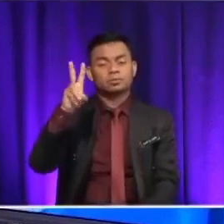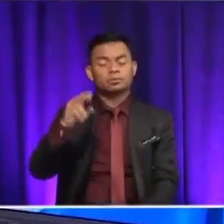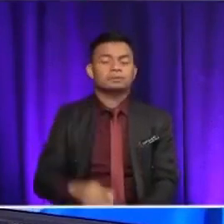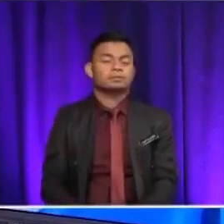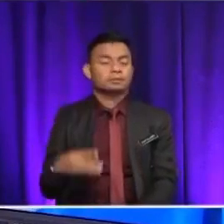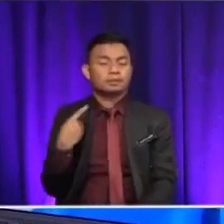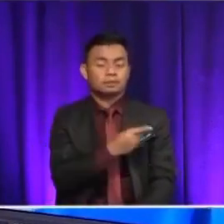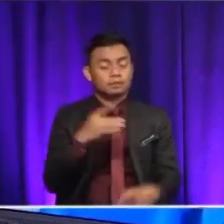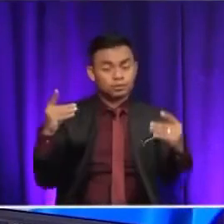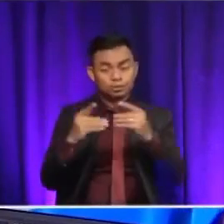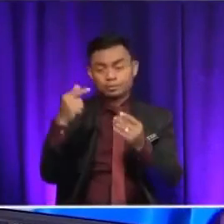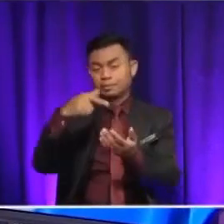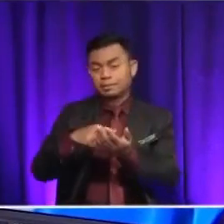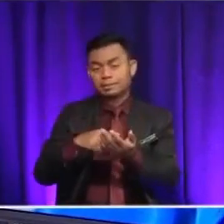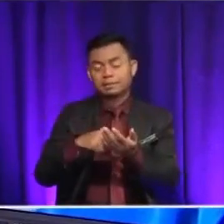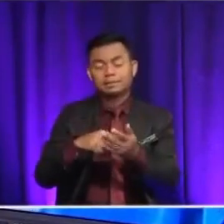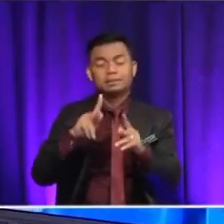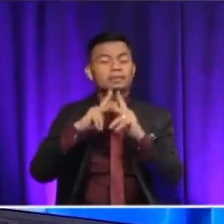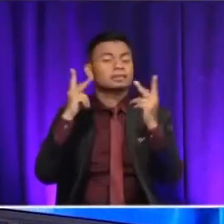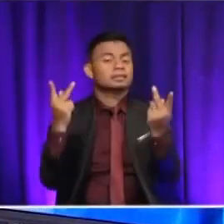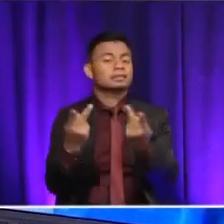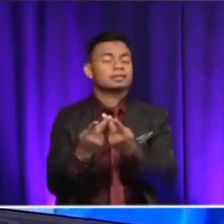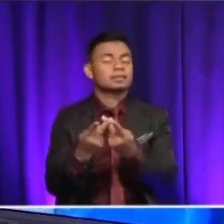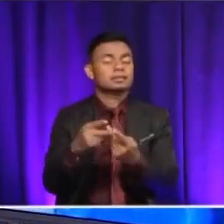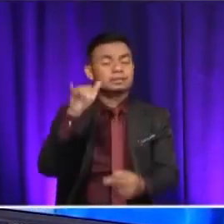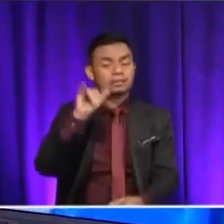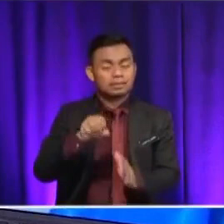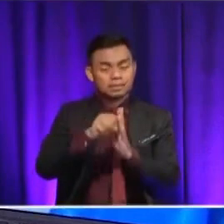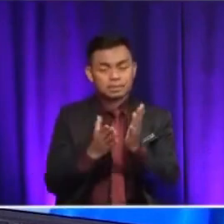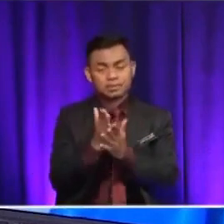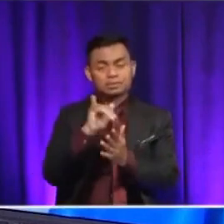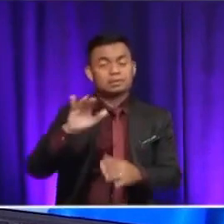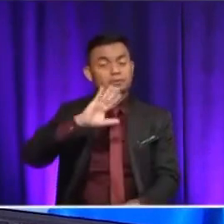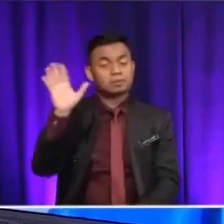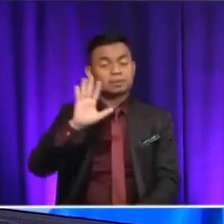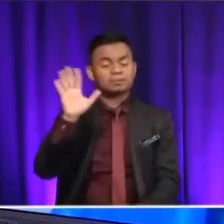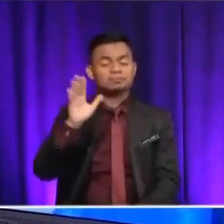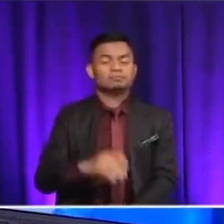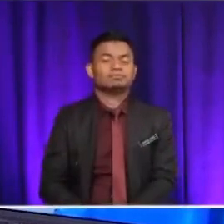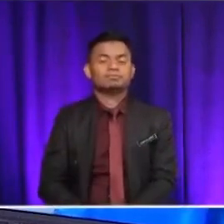kita akan berjumpa lagi di kelas ataupun di episod yang seterusnya. Bye semua.